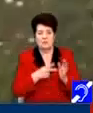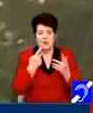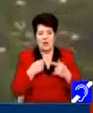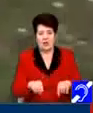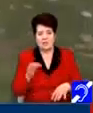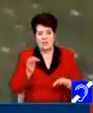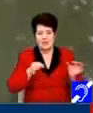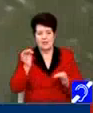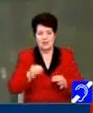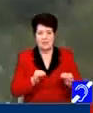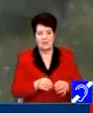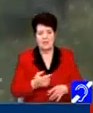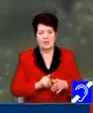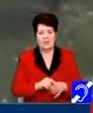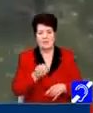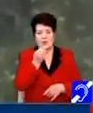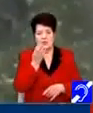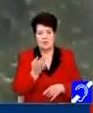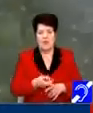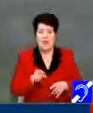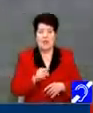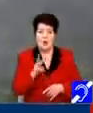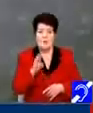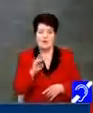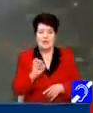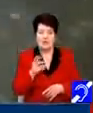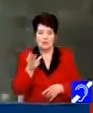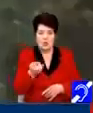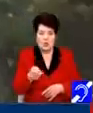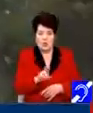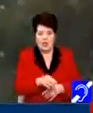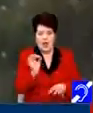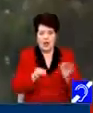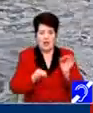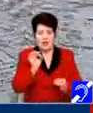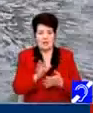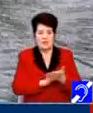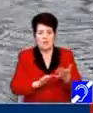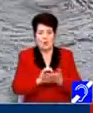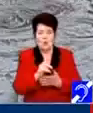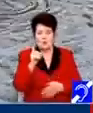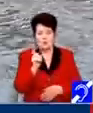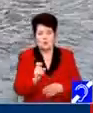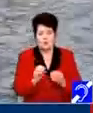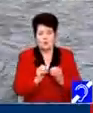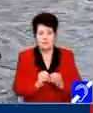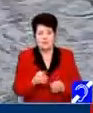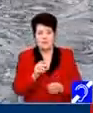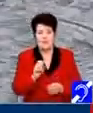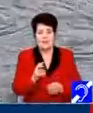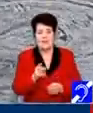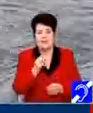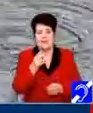din grindină în localitatea Horodiște. În satul Mândâc, din Drochi, ploaia cu grindină a distrus peste 180 de hectare de sfeclă